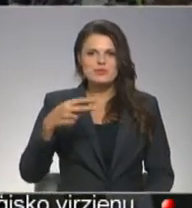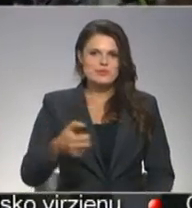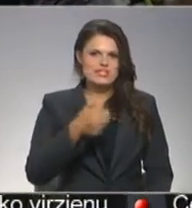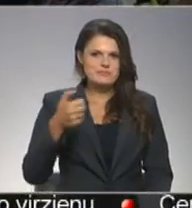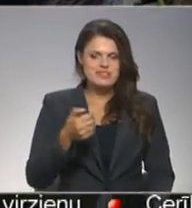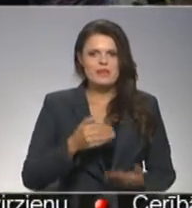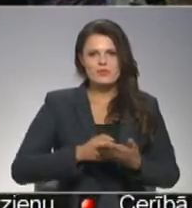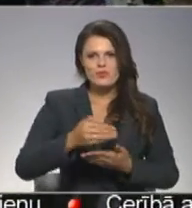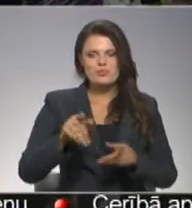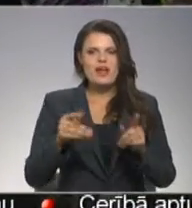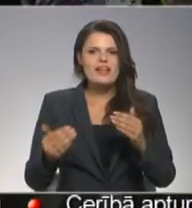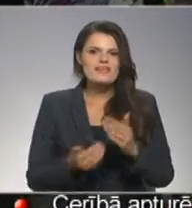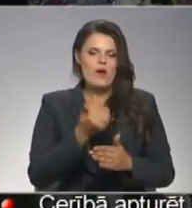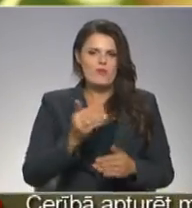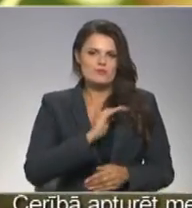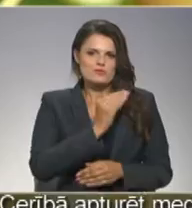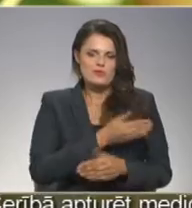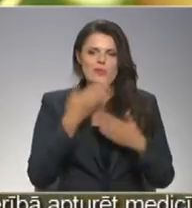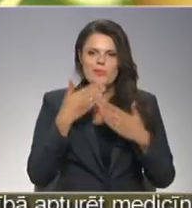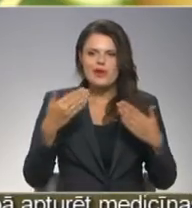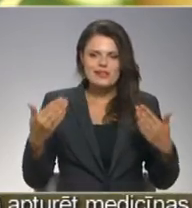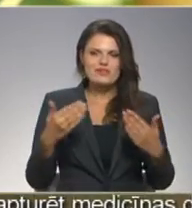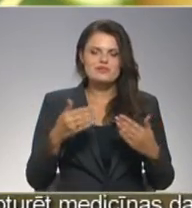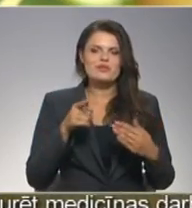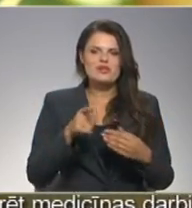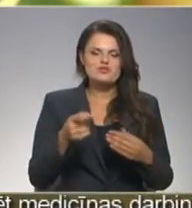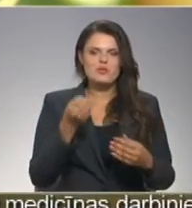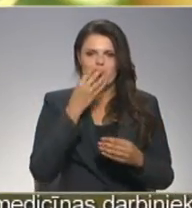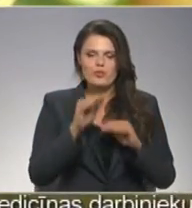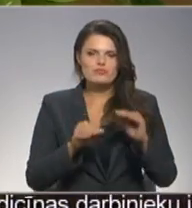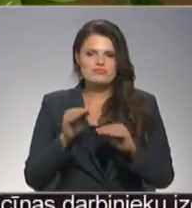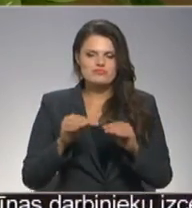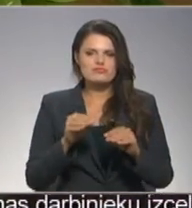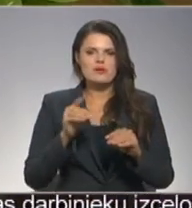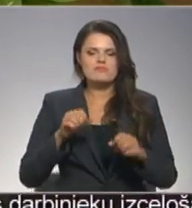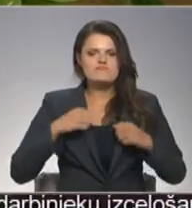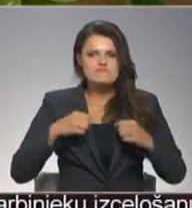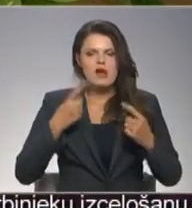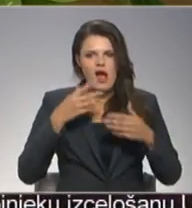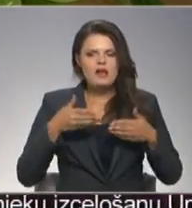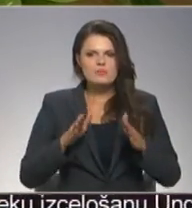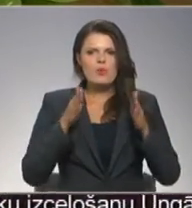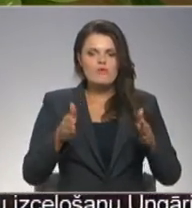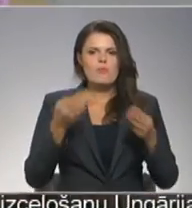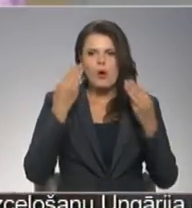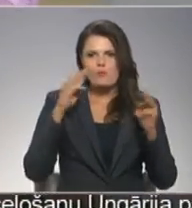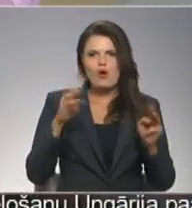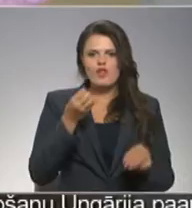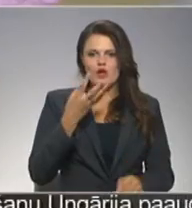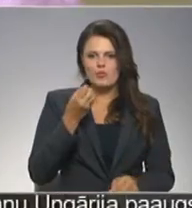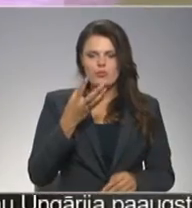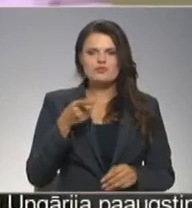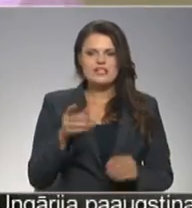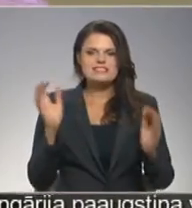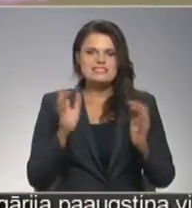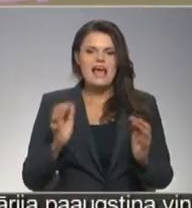un tagad turpinās ar jaunu sparu. Pateicoties selekcionāru pūlēm, peonija atzimusi un kļuvusi par modernu ziedu.